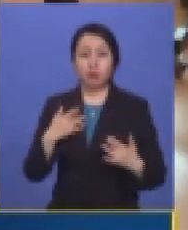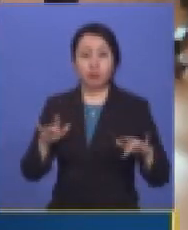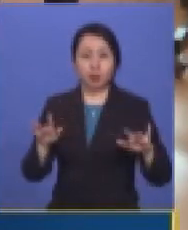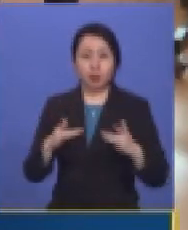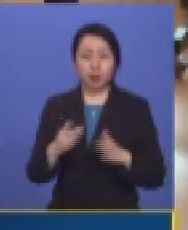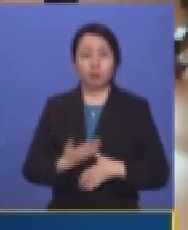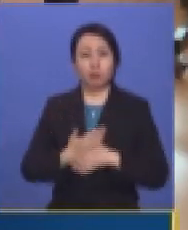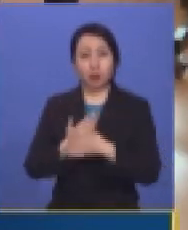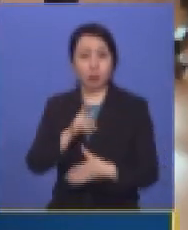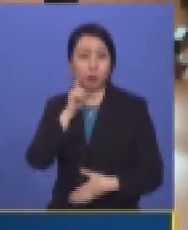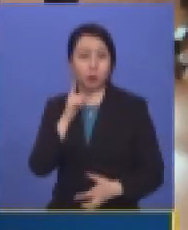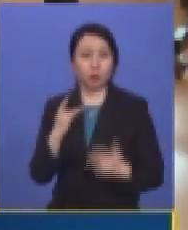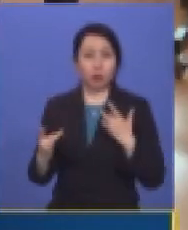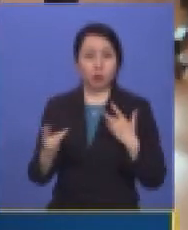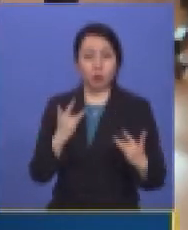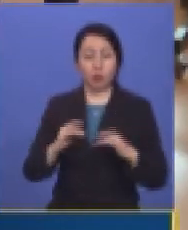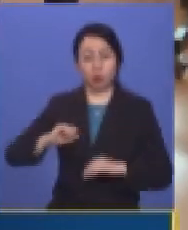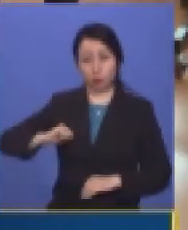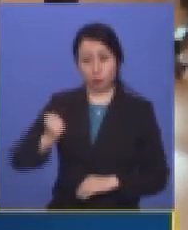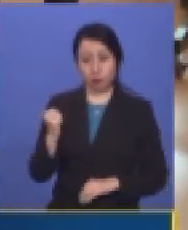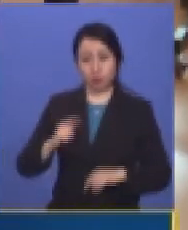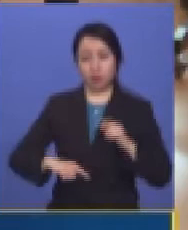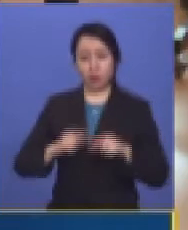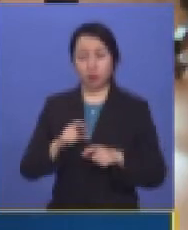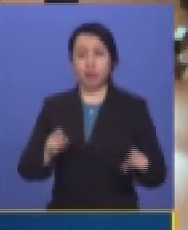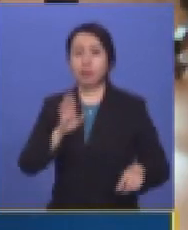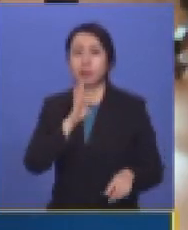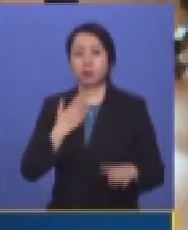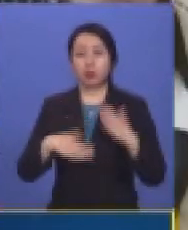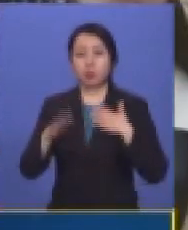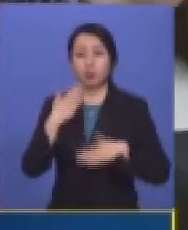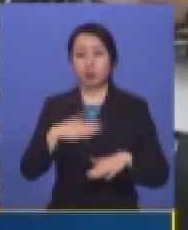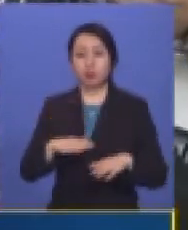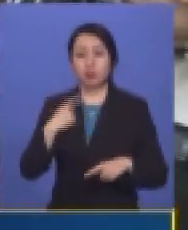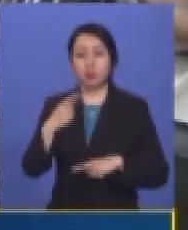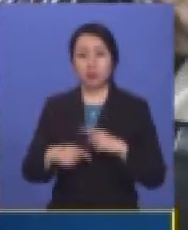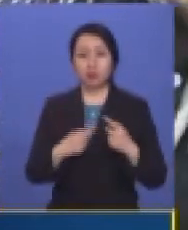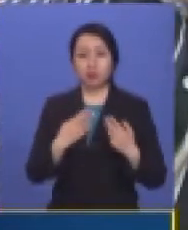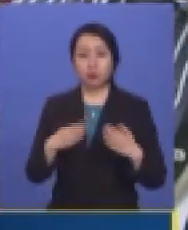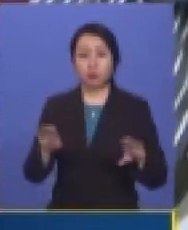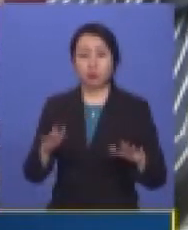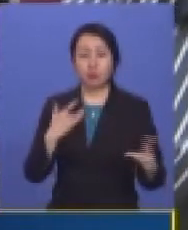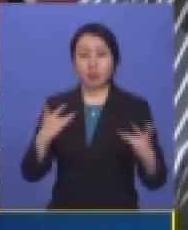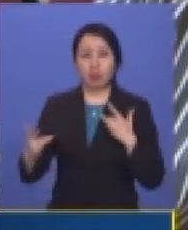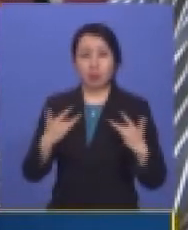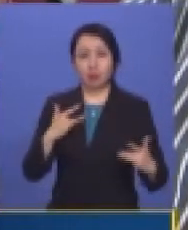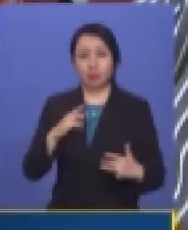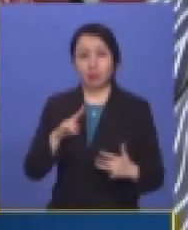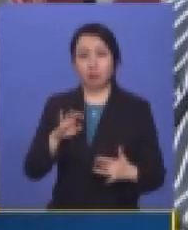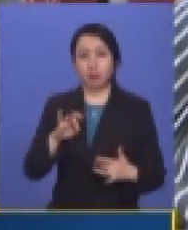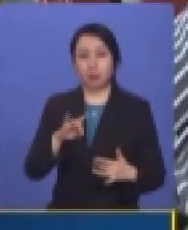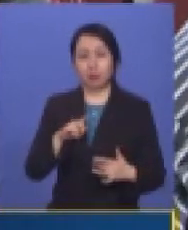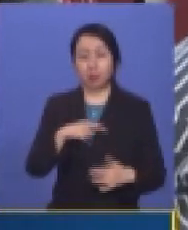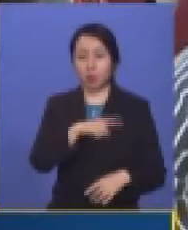концерт. Поддержать молодую артистку пришли друзья и близкие. Девушка порадовала зрителей следующими номерами. Концерт как пьеса,